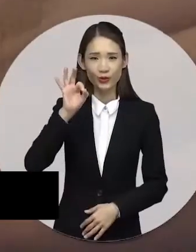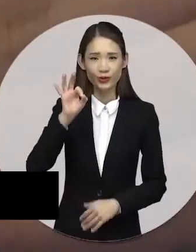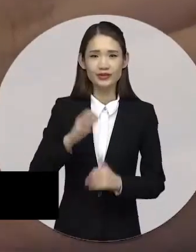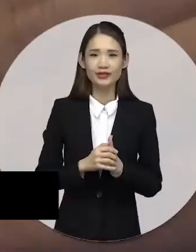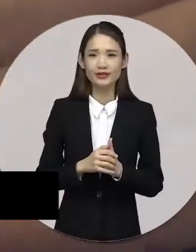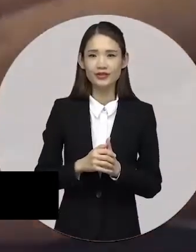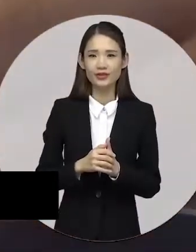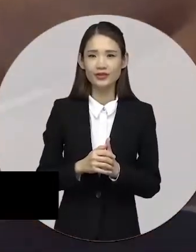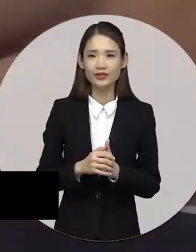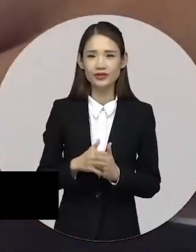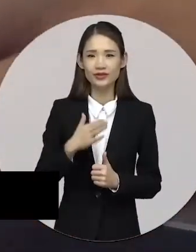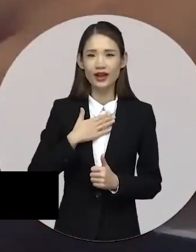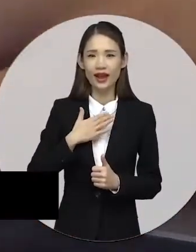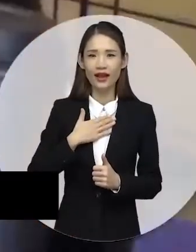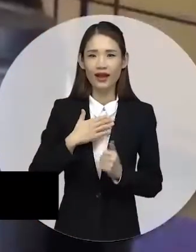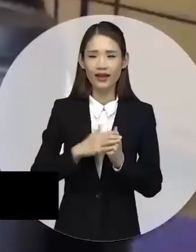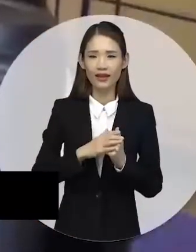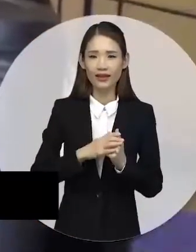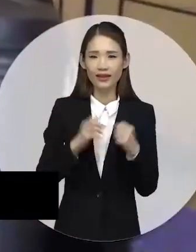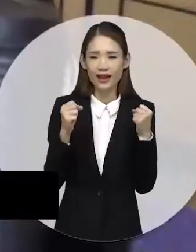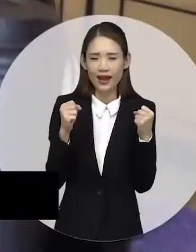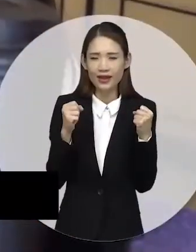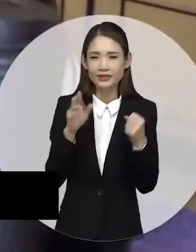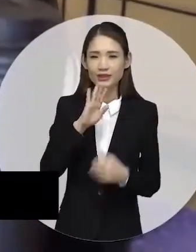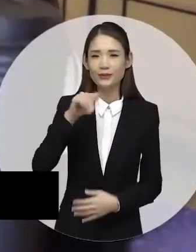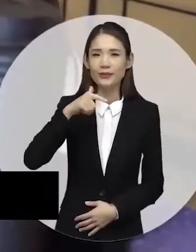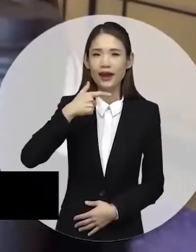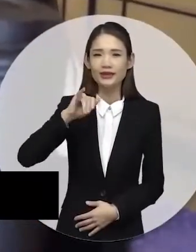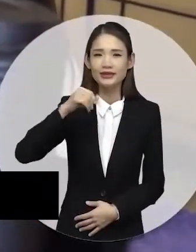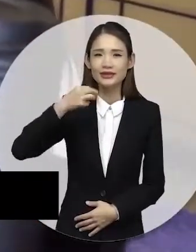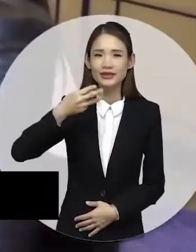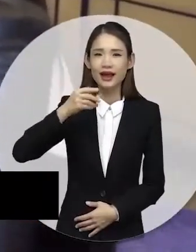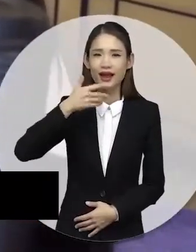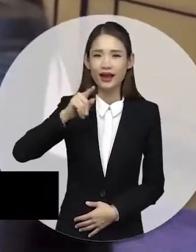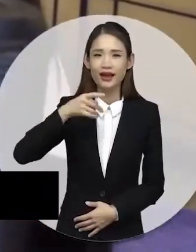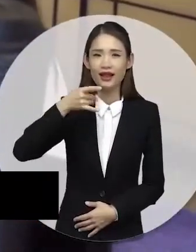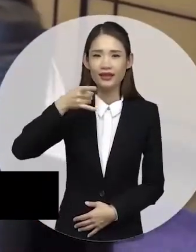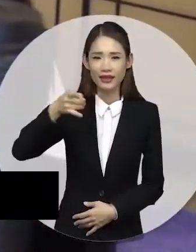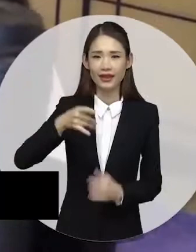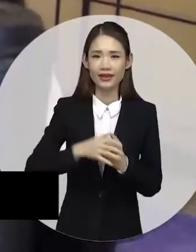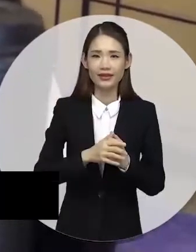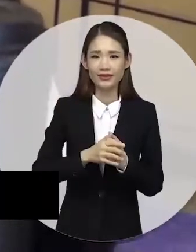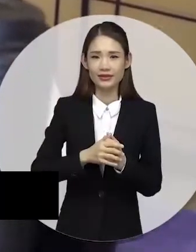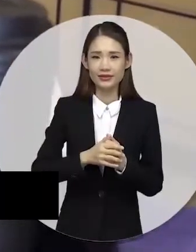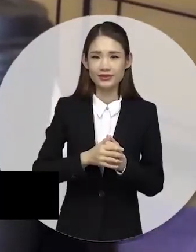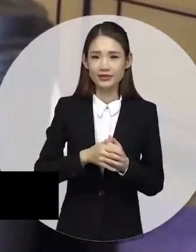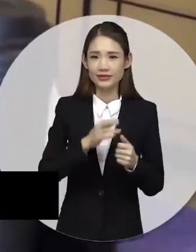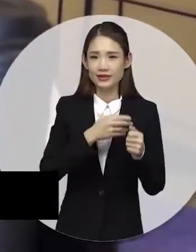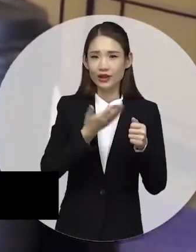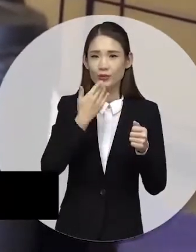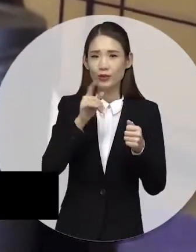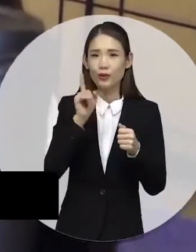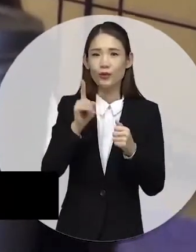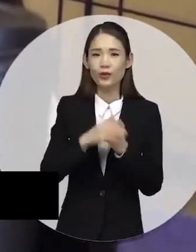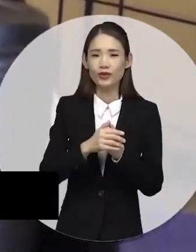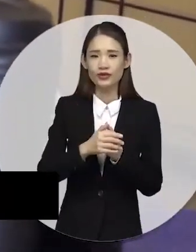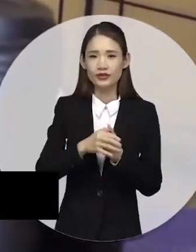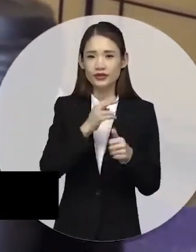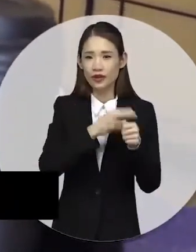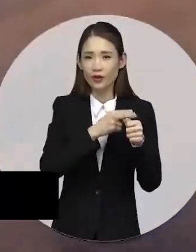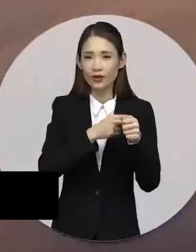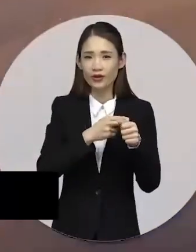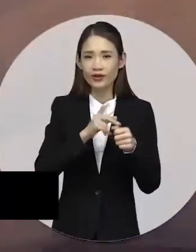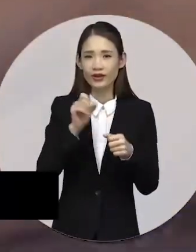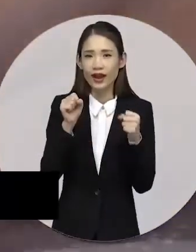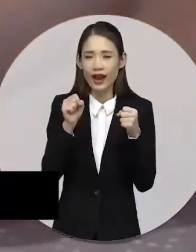어때? 오케이. 나는 어. 아이스 바닐라 라떼. 와. 아까 쌤 뭐 드신다 했지? 쌤, 맞아.